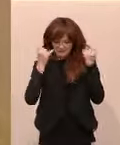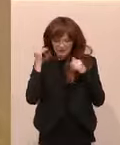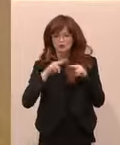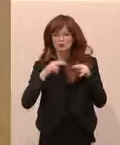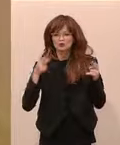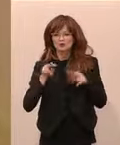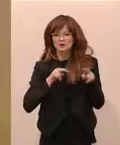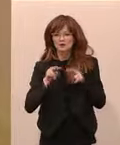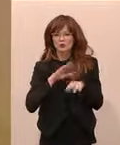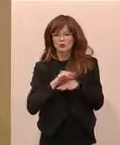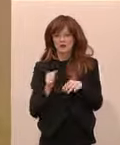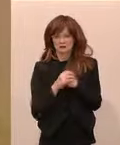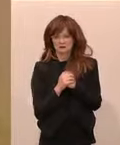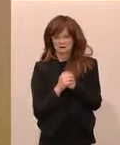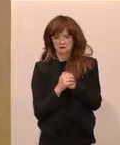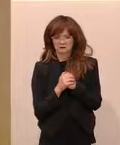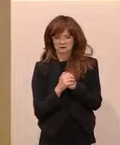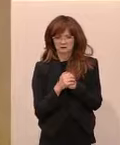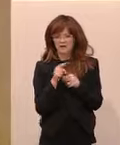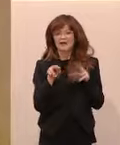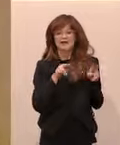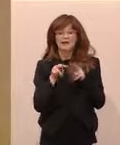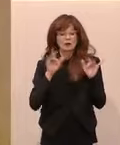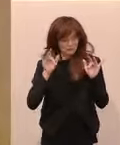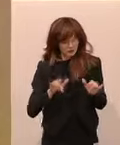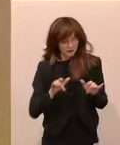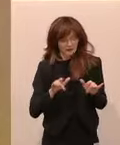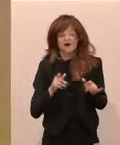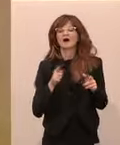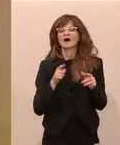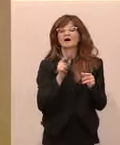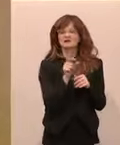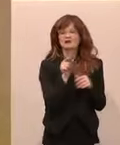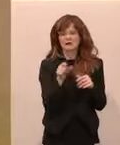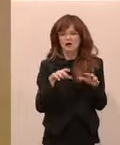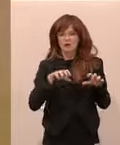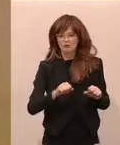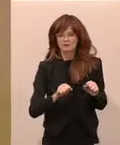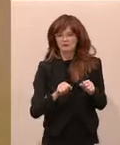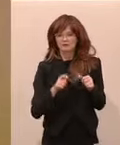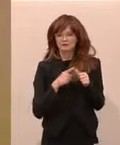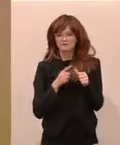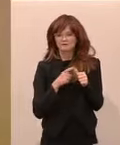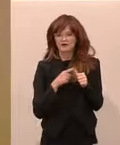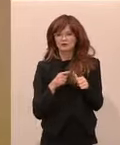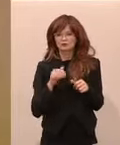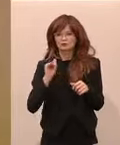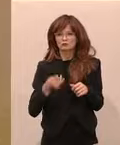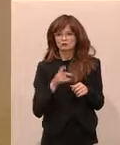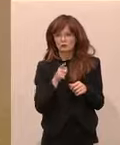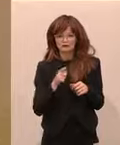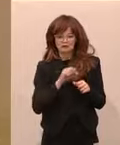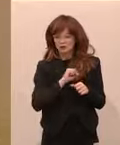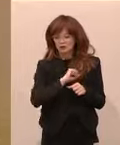möglich macht. Und die Regierung hat digitale Kompetenzen, wenn es darum geht, rasche und sichere Datenübertragungen als